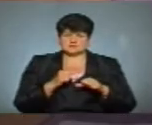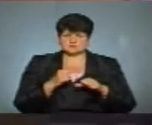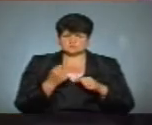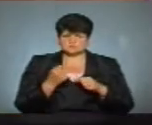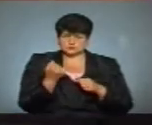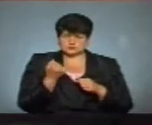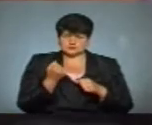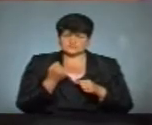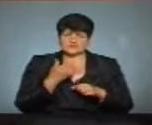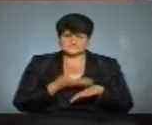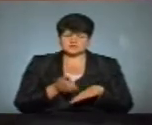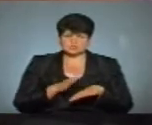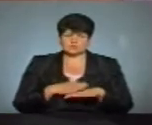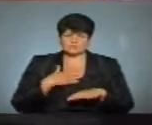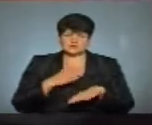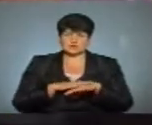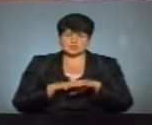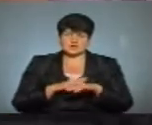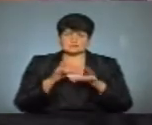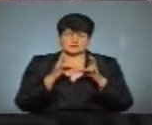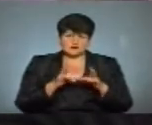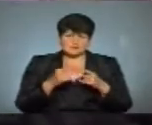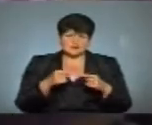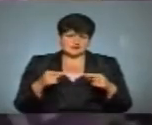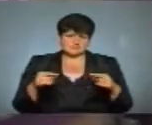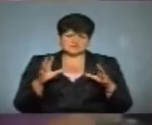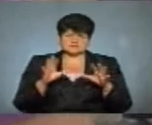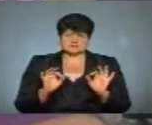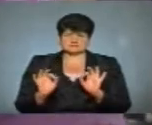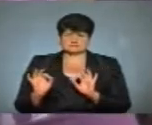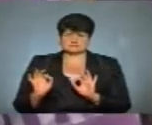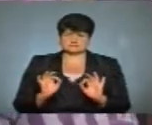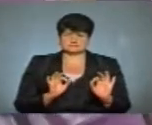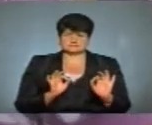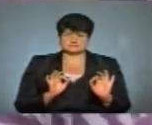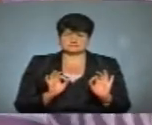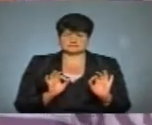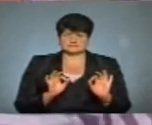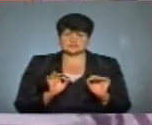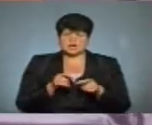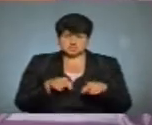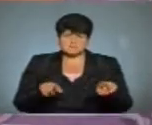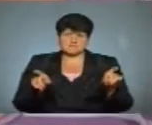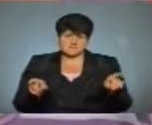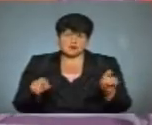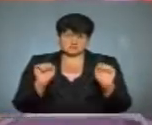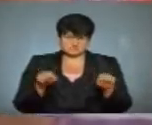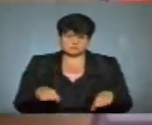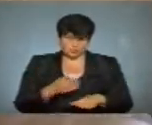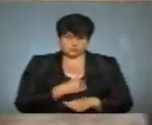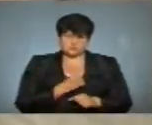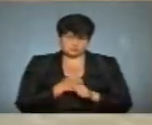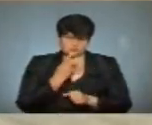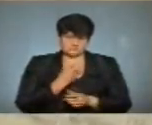мене. Важкі. В мене рука травмована, а решта все. А остальне все, ні. Шпагат роблю. Хочете,